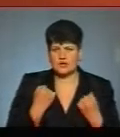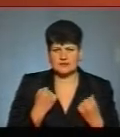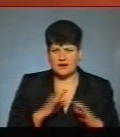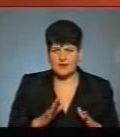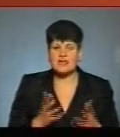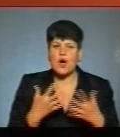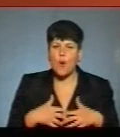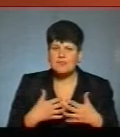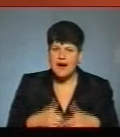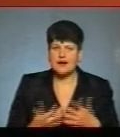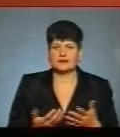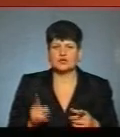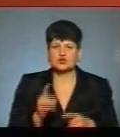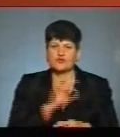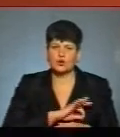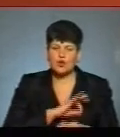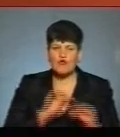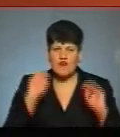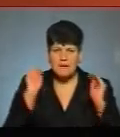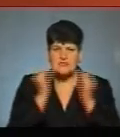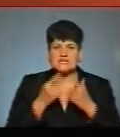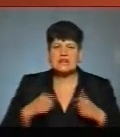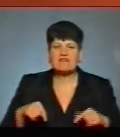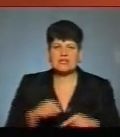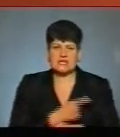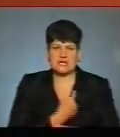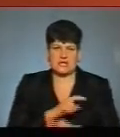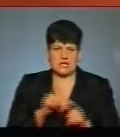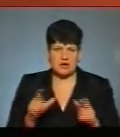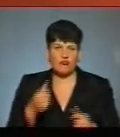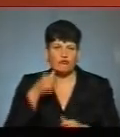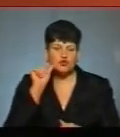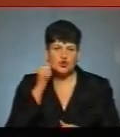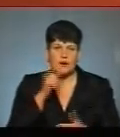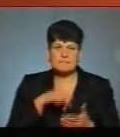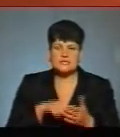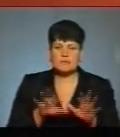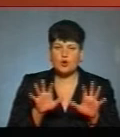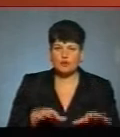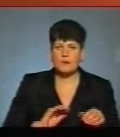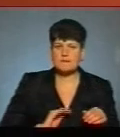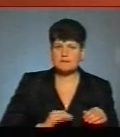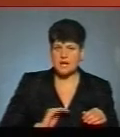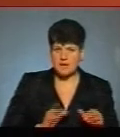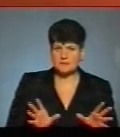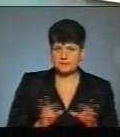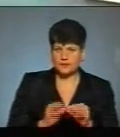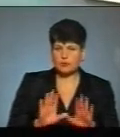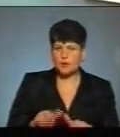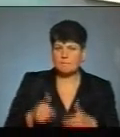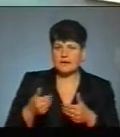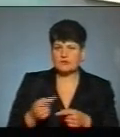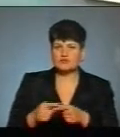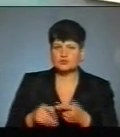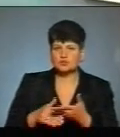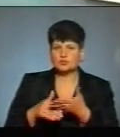яка використовується в реанімаційних відділеннях. Буквально вчора міським головою і підприємцями було передано в лікарню